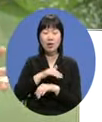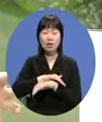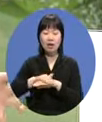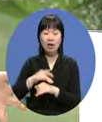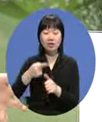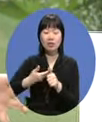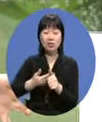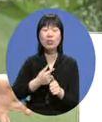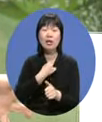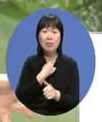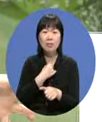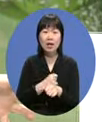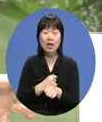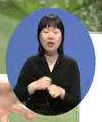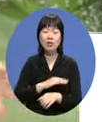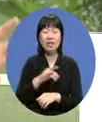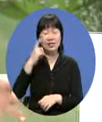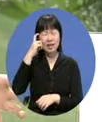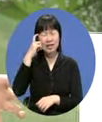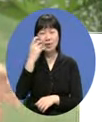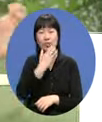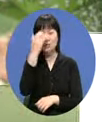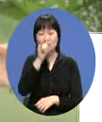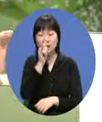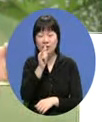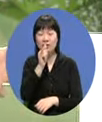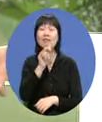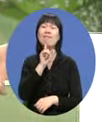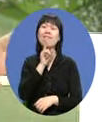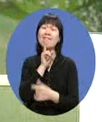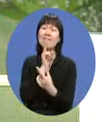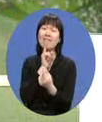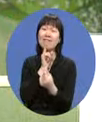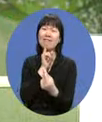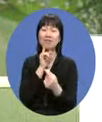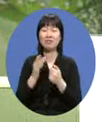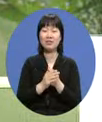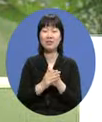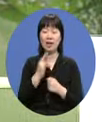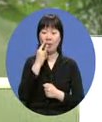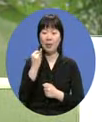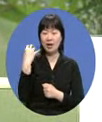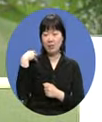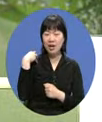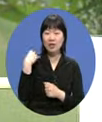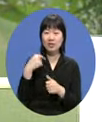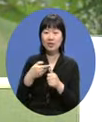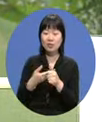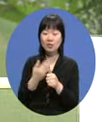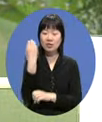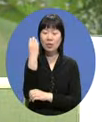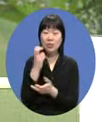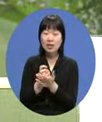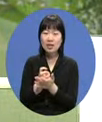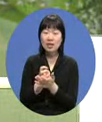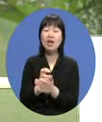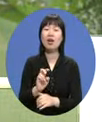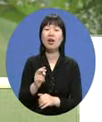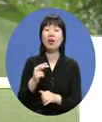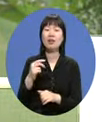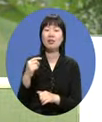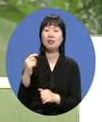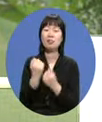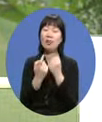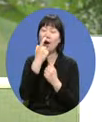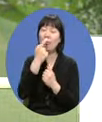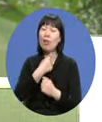잘 좀 가르쳐보고 네네네. 싶어요. 이게 우리들이 생각하는 어떤 꿈이고 드림이잖아요, 드림. 네. 그렇죠. 네. 그러니까 엄마표 영어의 원칙, 선생님이 가지고 계시는 원칙을 저희가